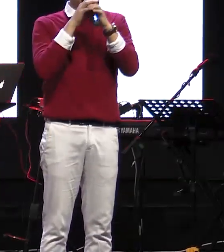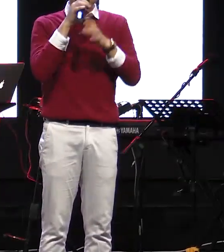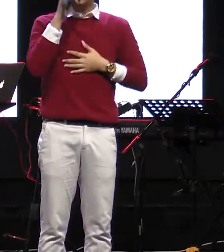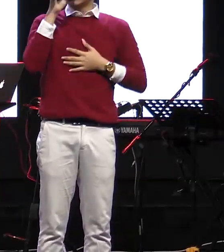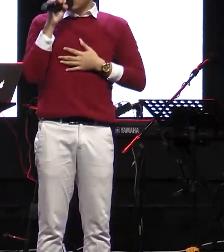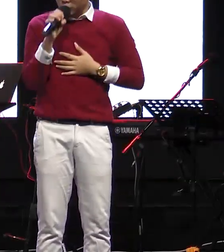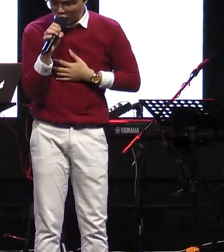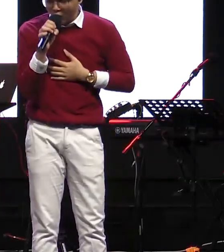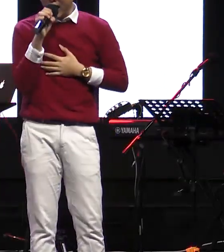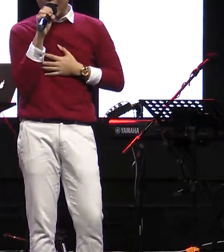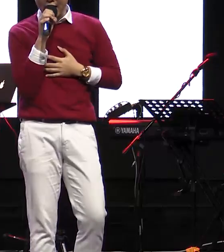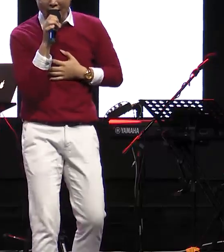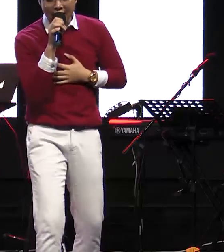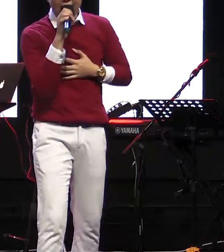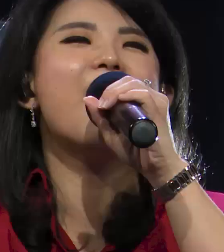Yesus